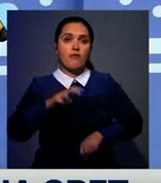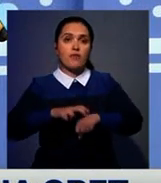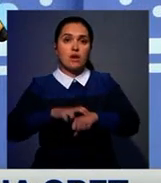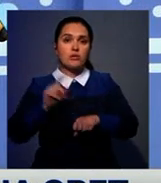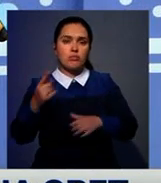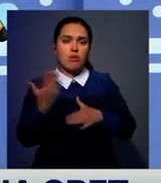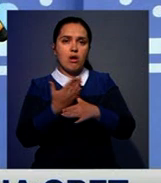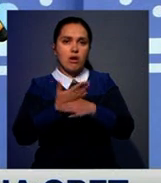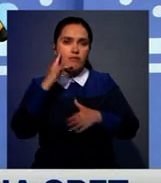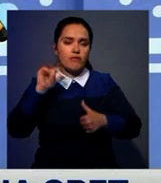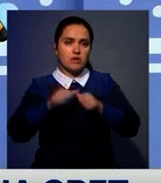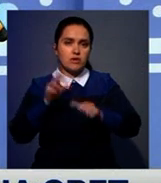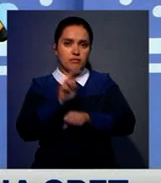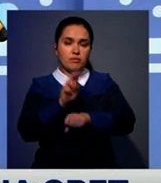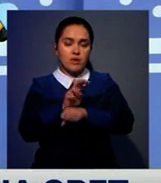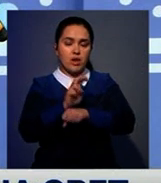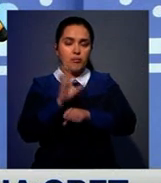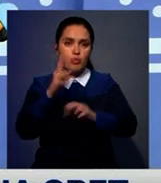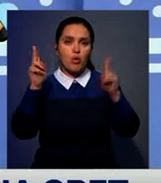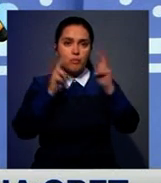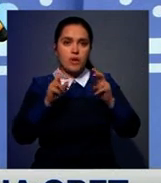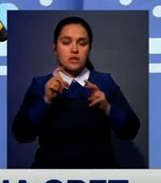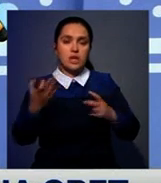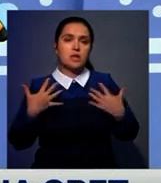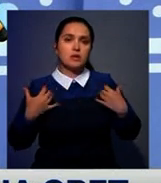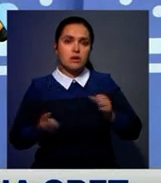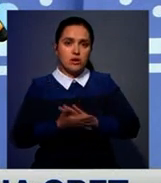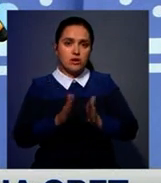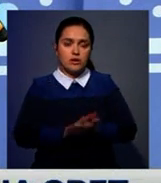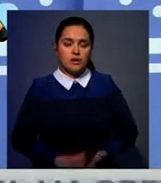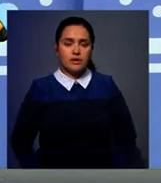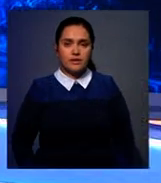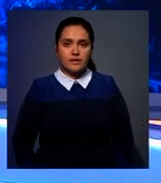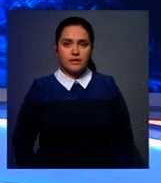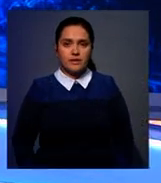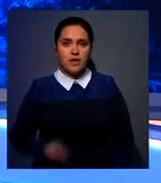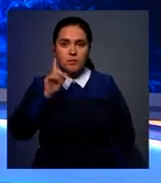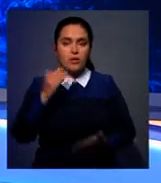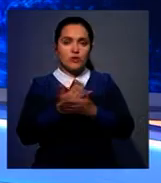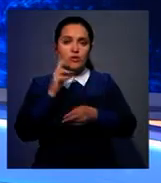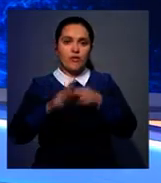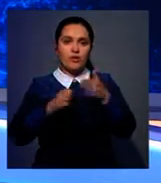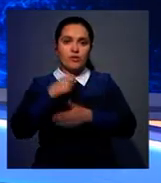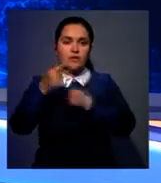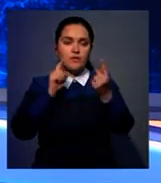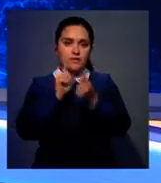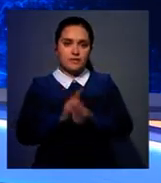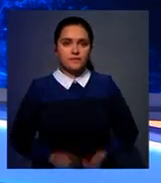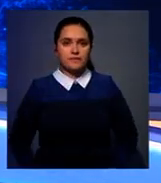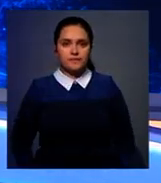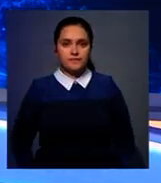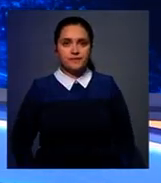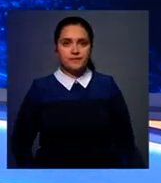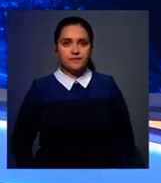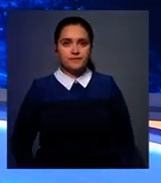чтобы они регулярно навещали малышей и следили за их состоянием. И на этом пока все. До встречи.